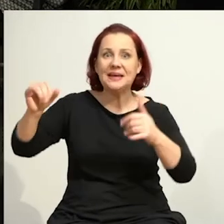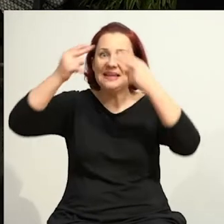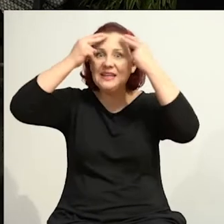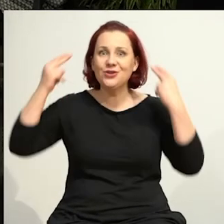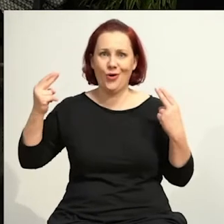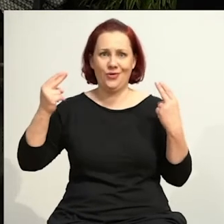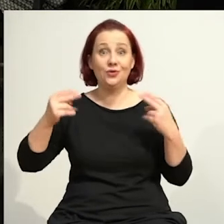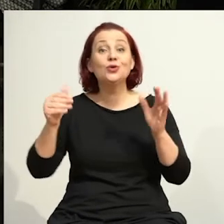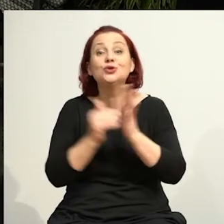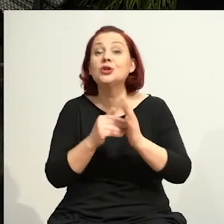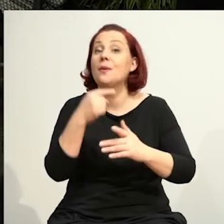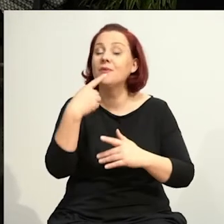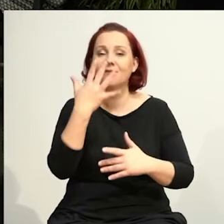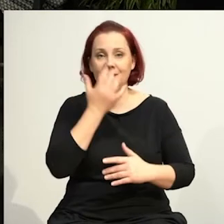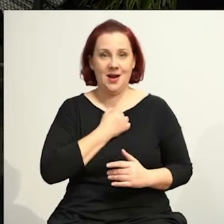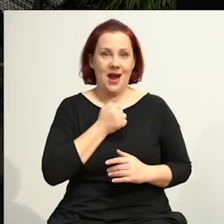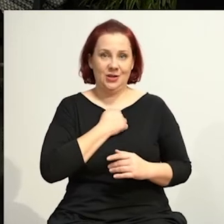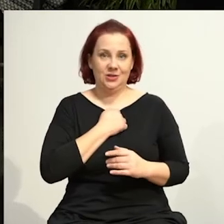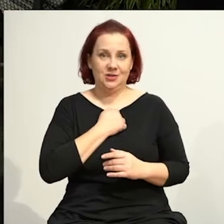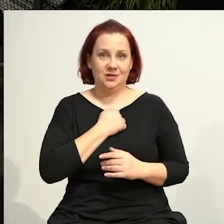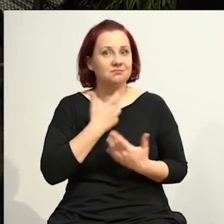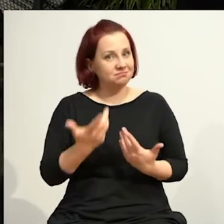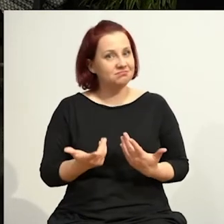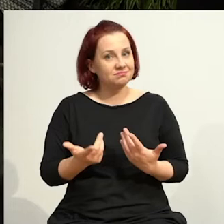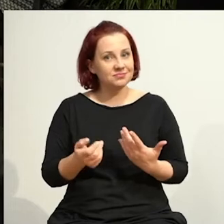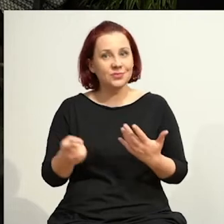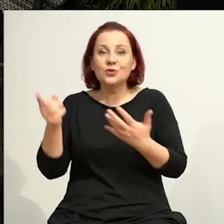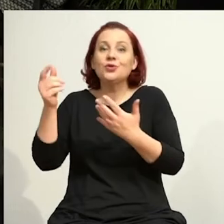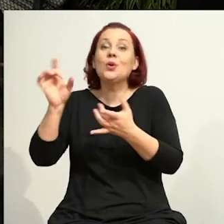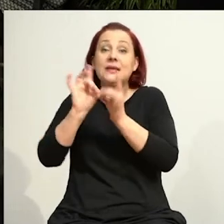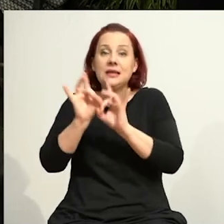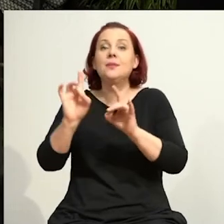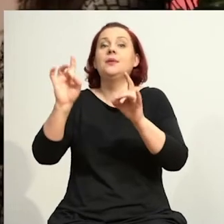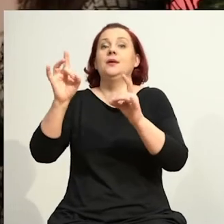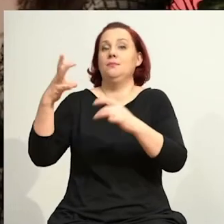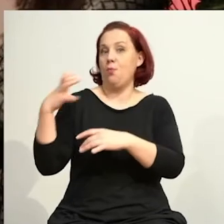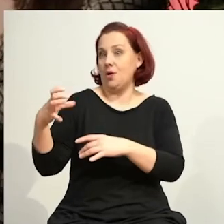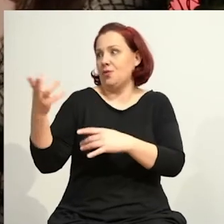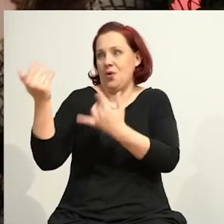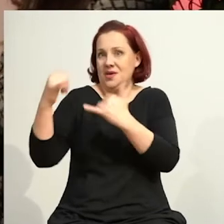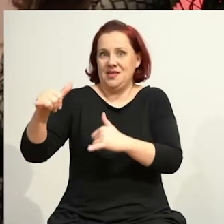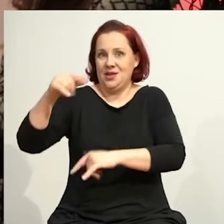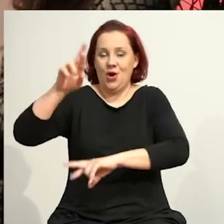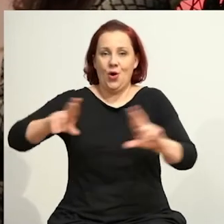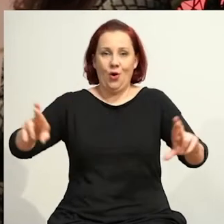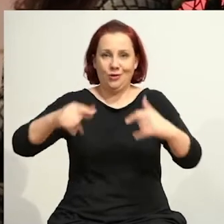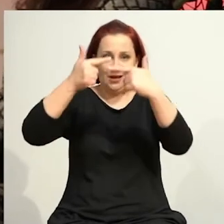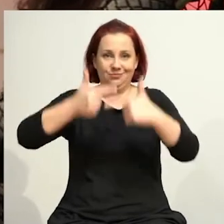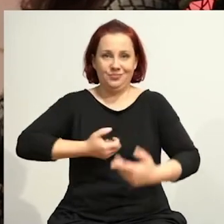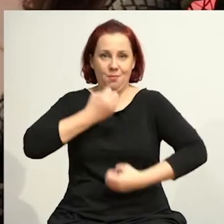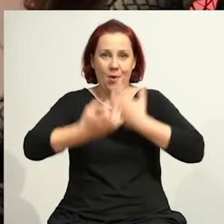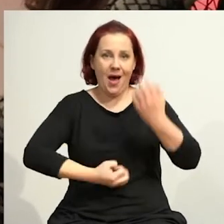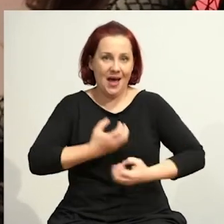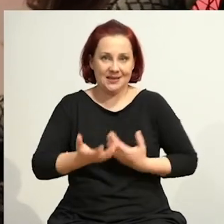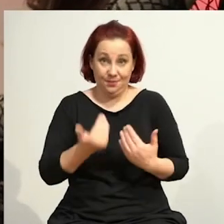musimy jakby podkreślić, że z całą mocą, że to byłaby zupełnie inna poezja. I też dla nas te